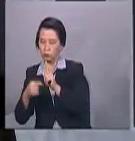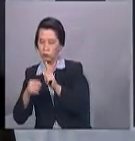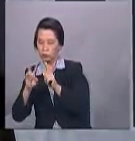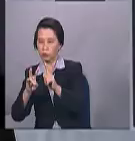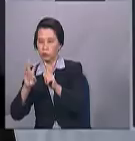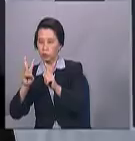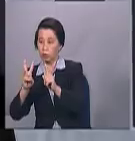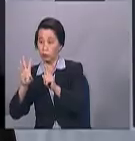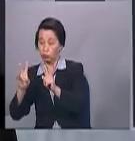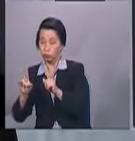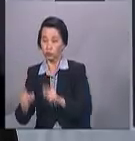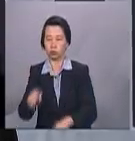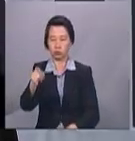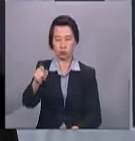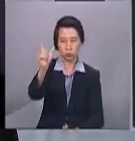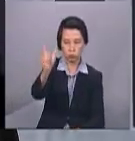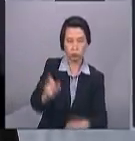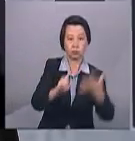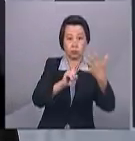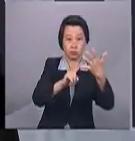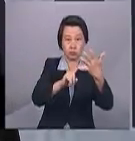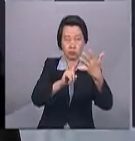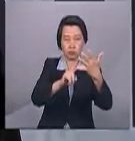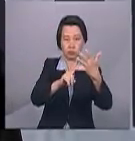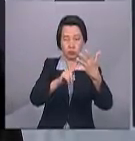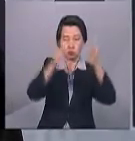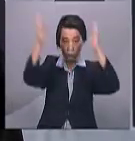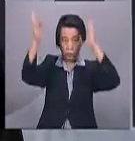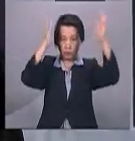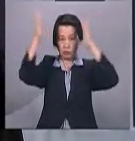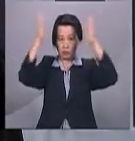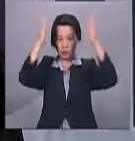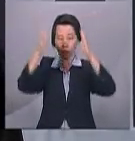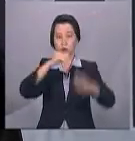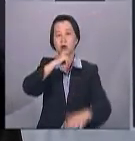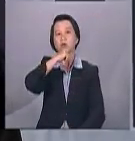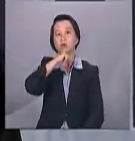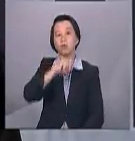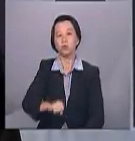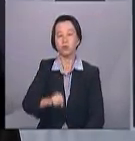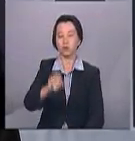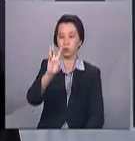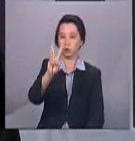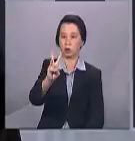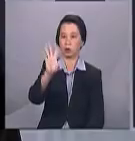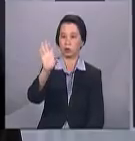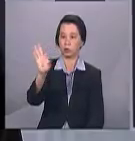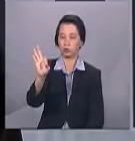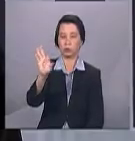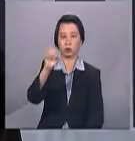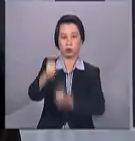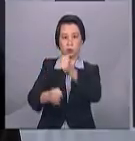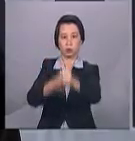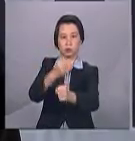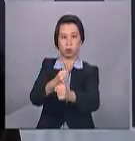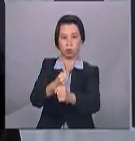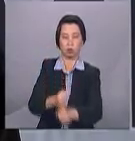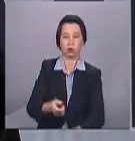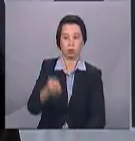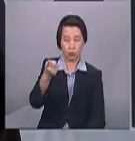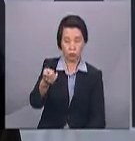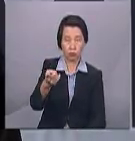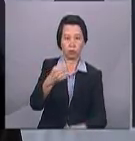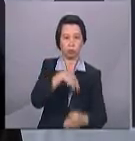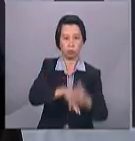ke-1,767, merupakan lelaki warga negara Malaysia berumur 69 tahun. Beliau telah dirawat